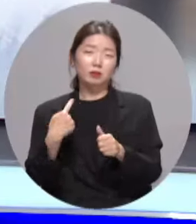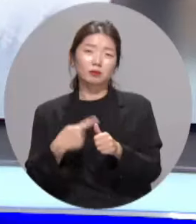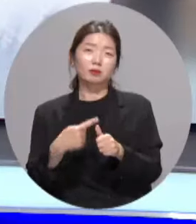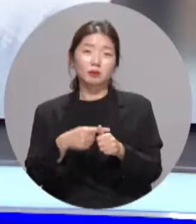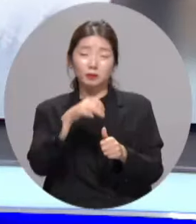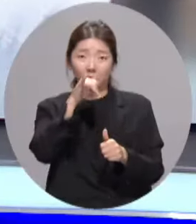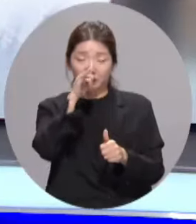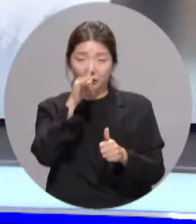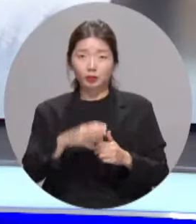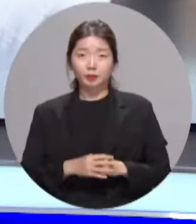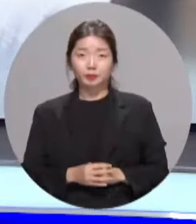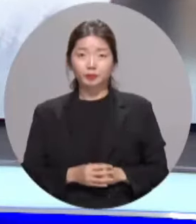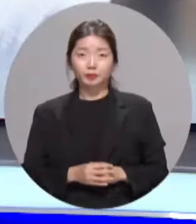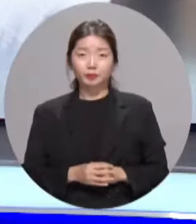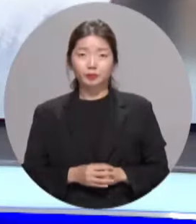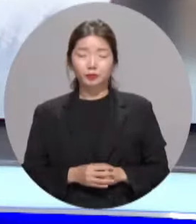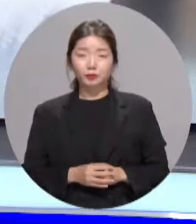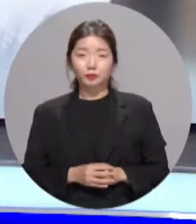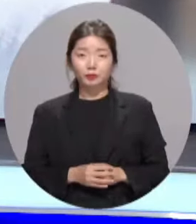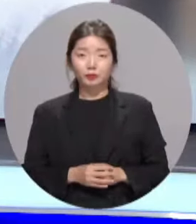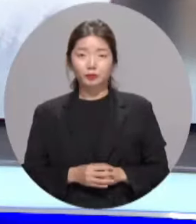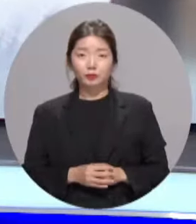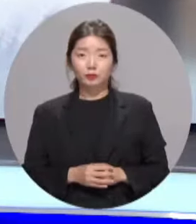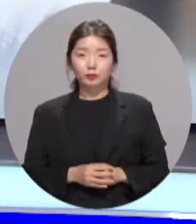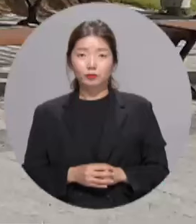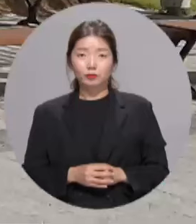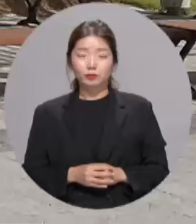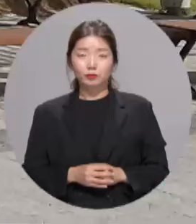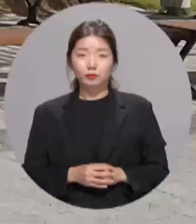있습니다. 강동엽 기자입니다.